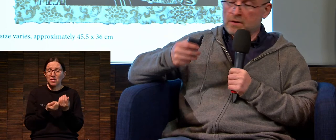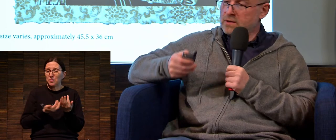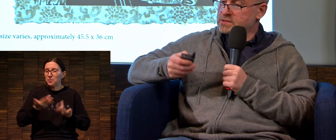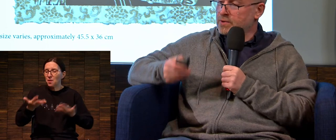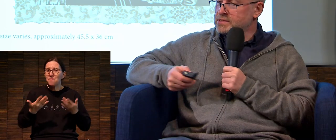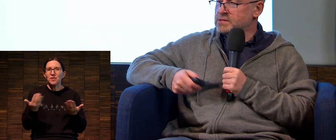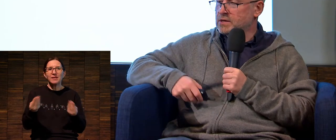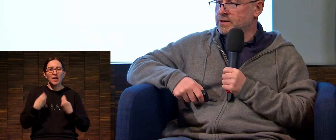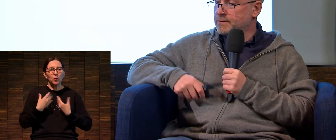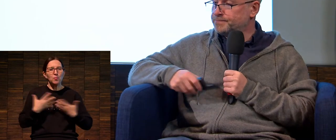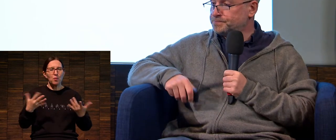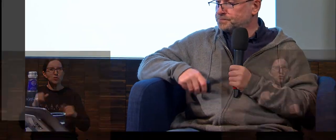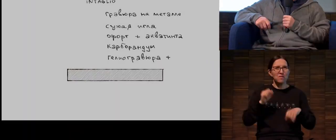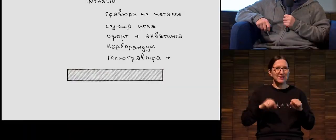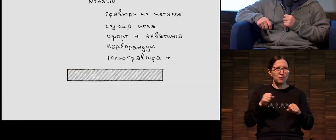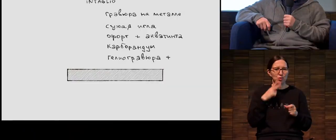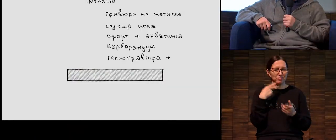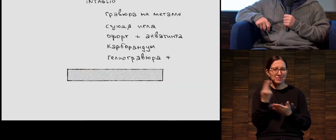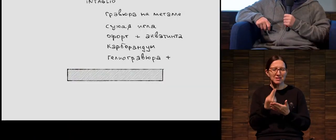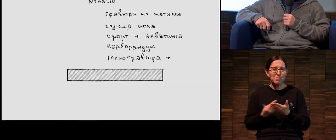изобразительных.